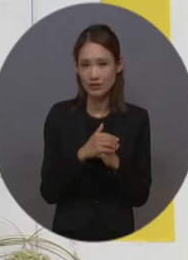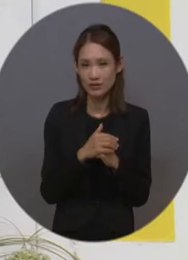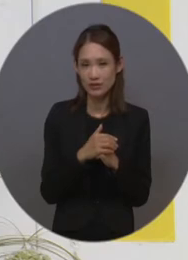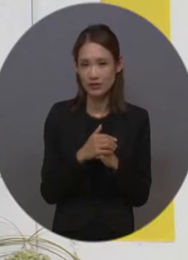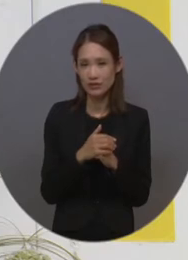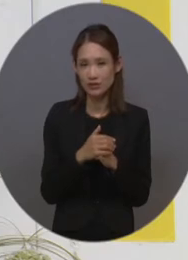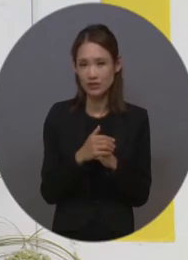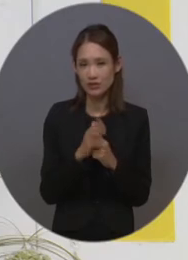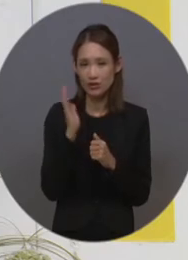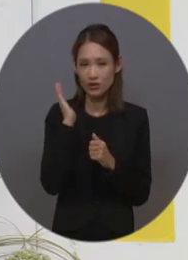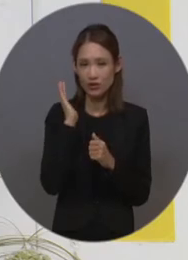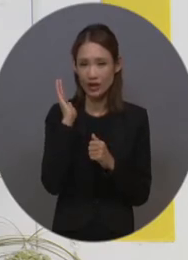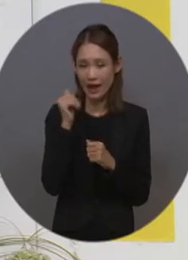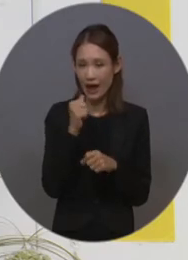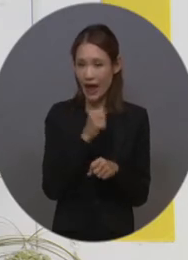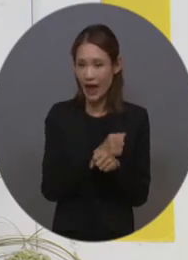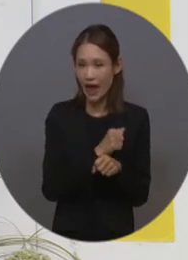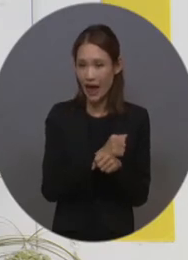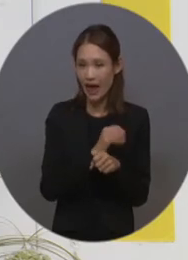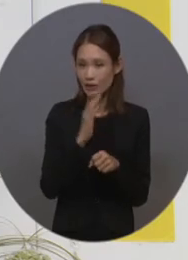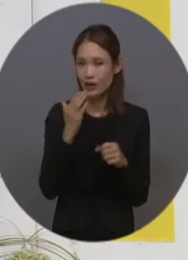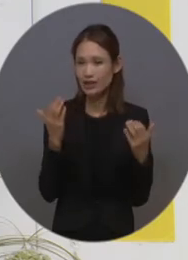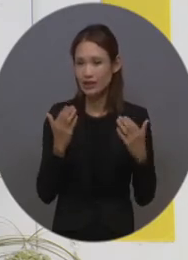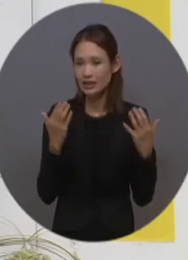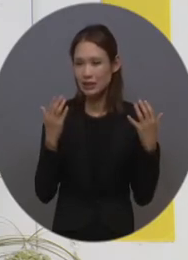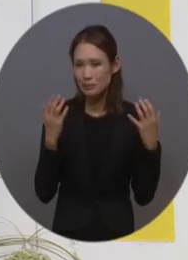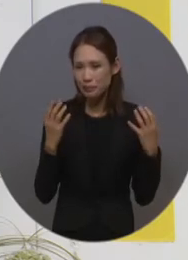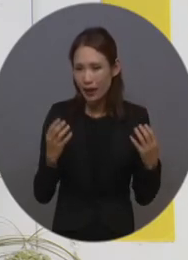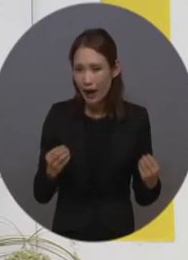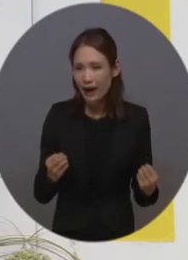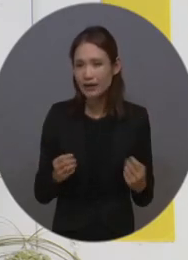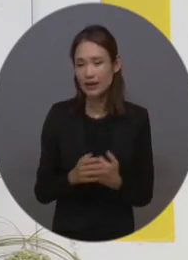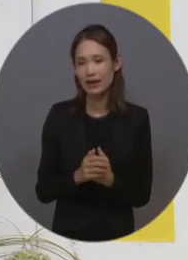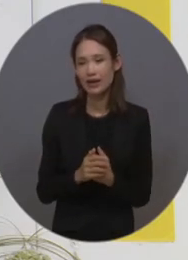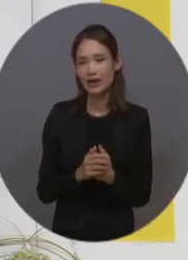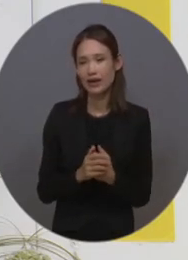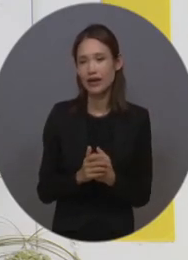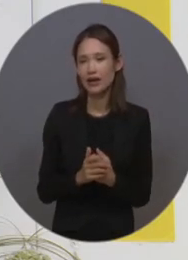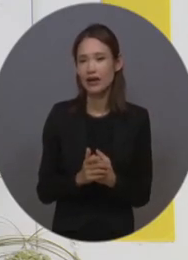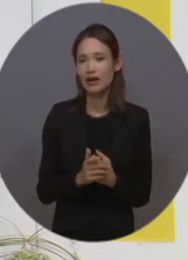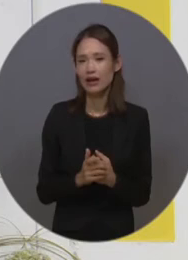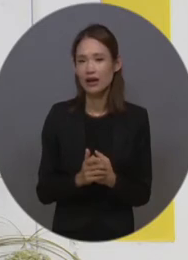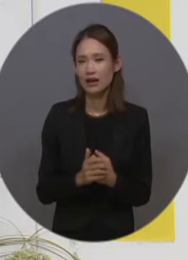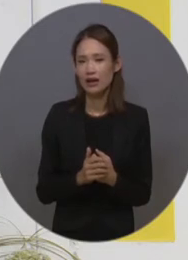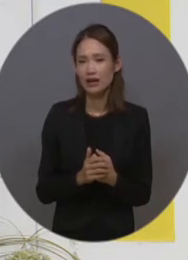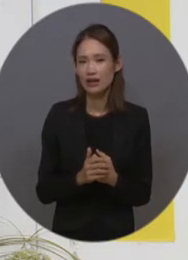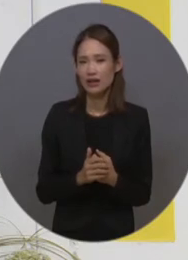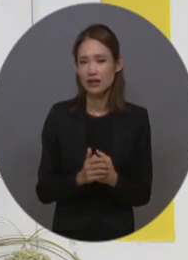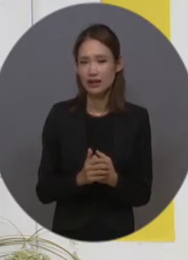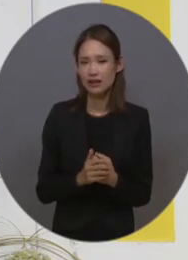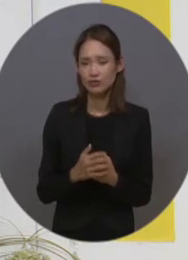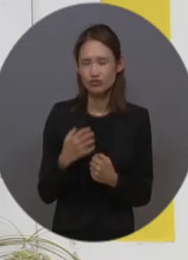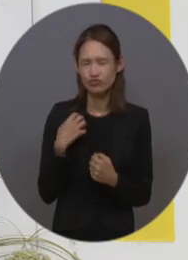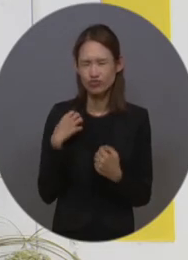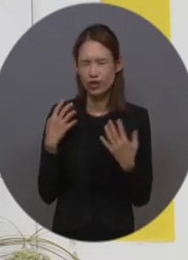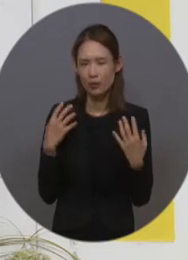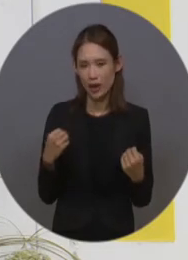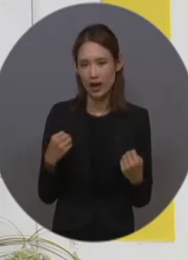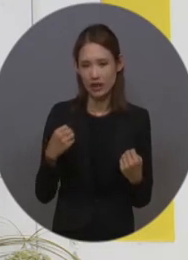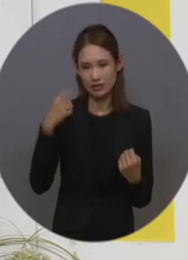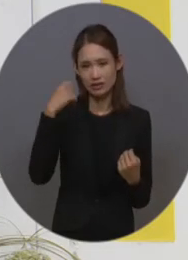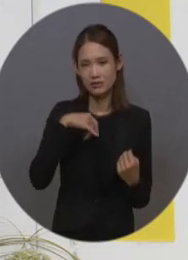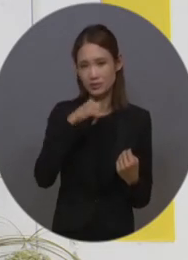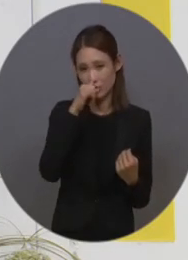공부하면서 대통령은 해야 될 일이 참 많고 네. 그 무게도 많이 느끼고 있고 네. 압박도 많이 받고